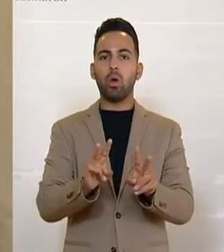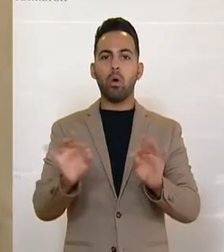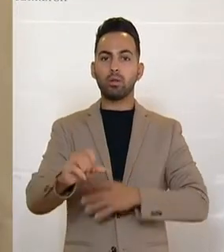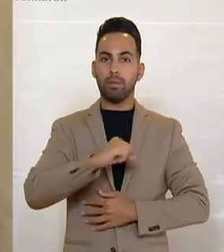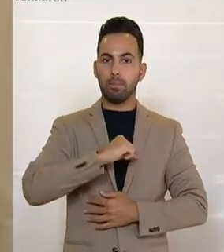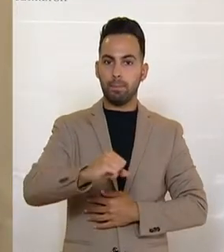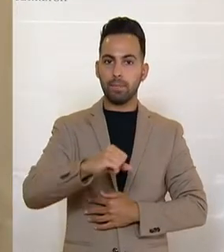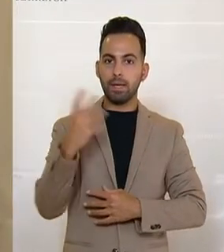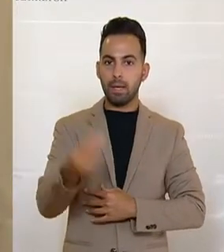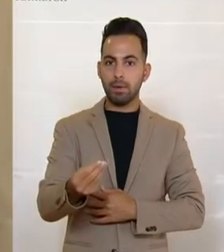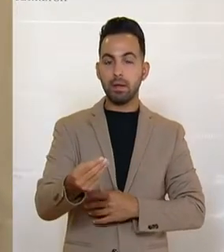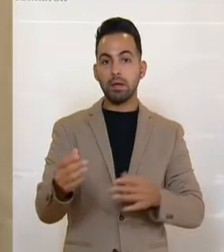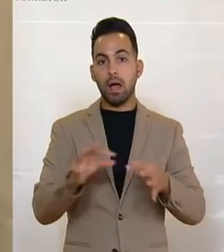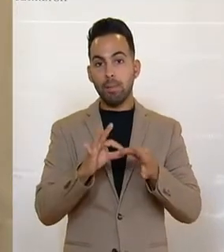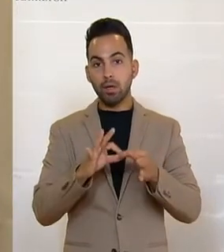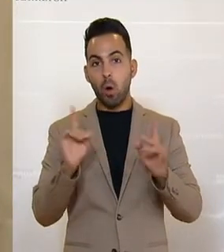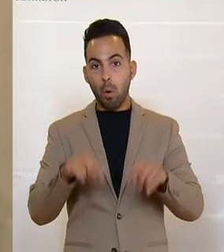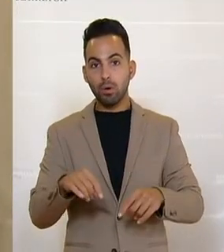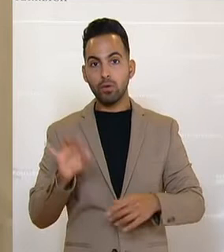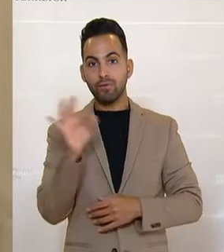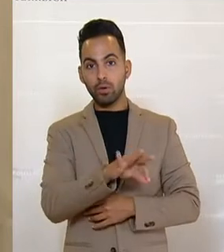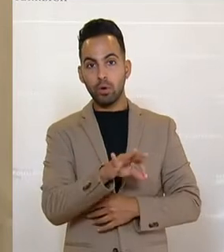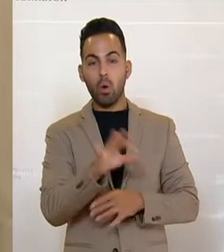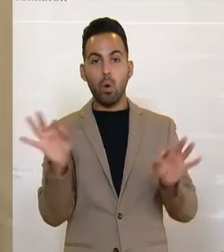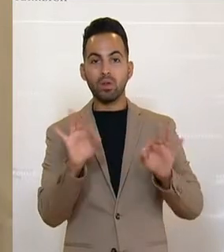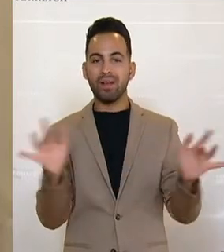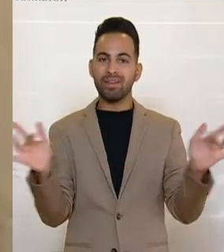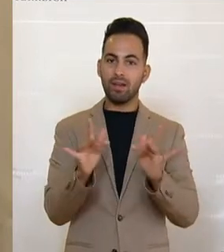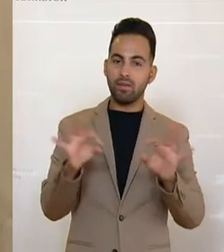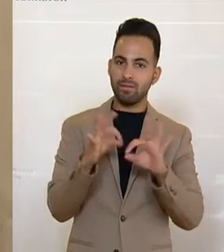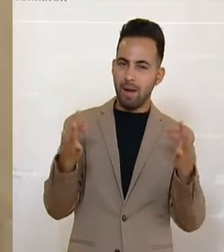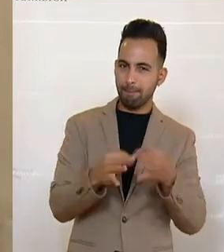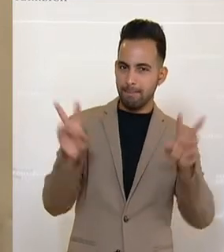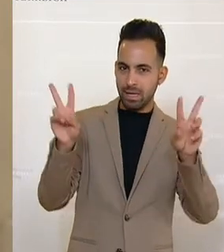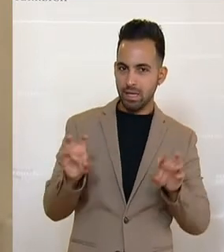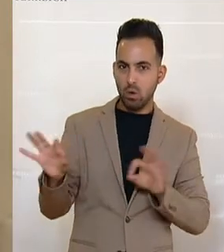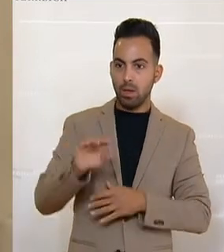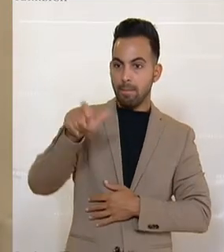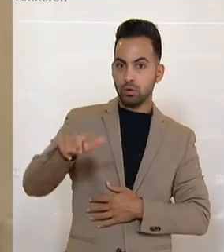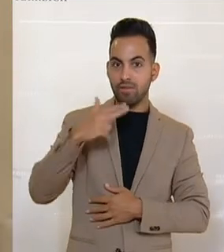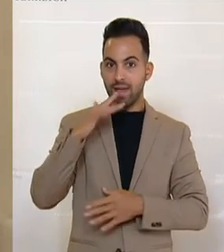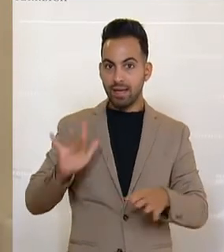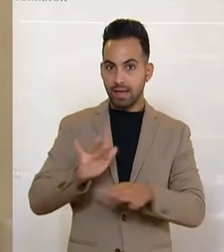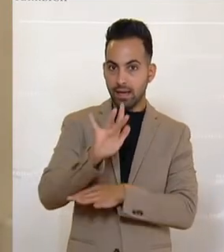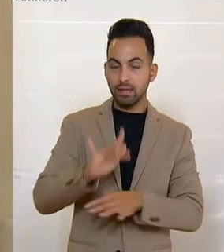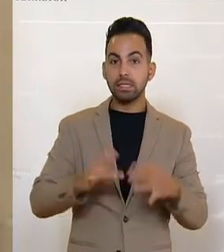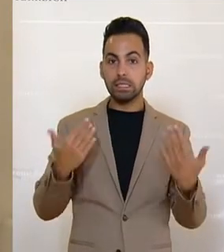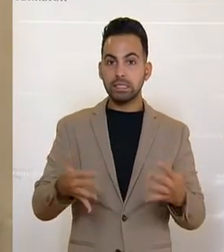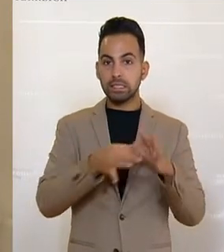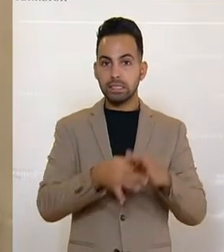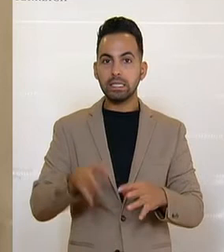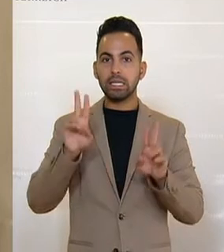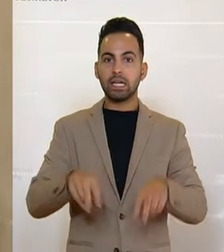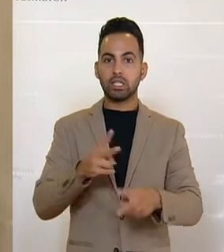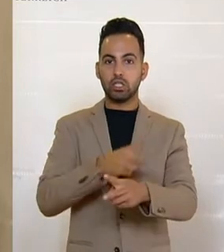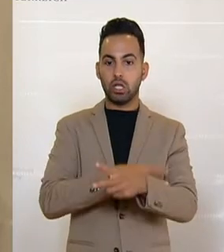nachdem, ob es gegen die Familie geht oder gegen nicht opportune andere Personen. Und das darf es in einem funktionierenden